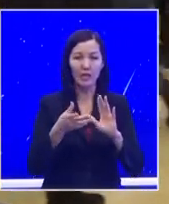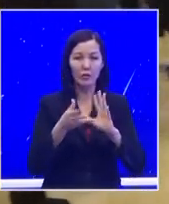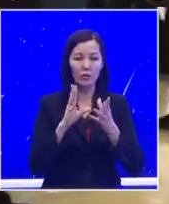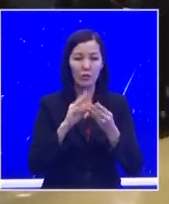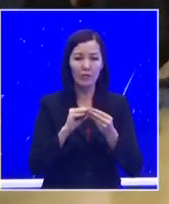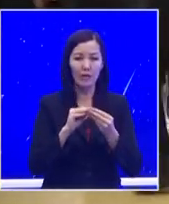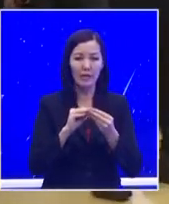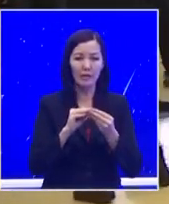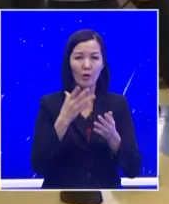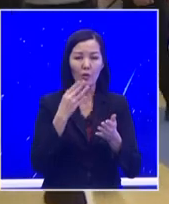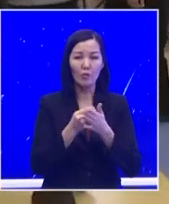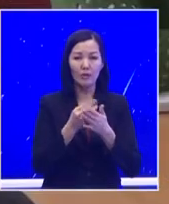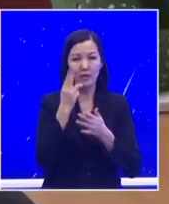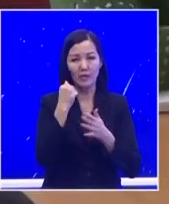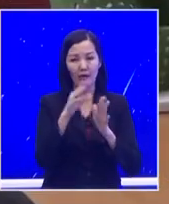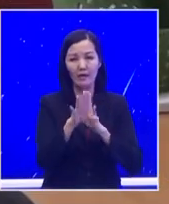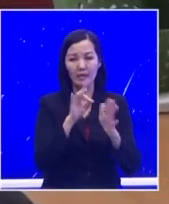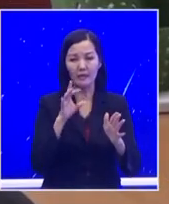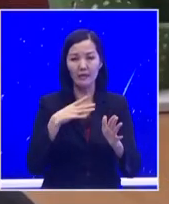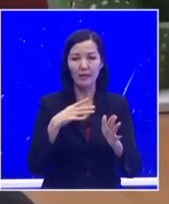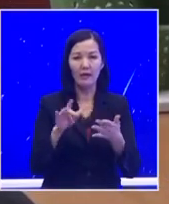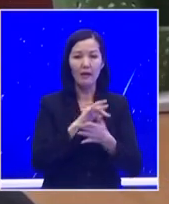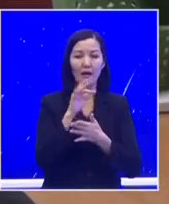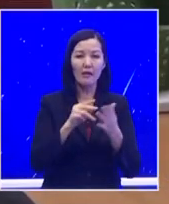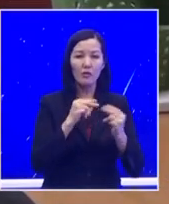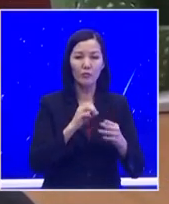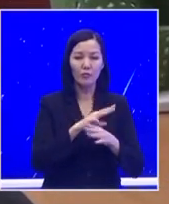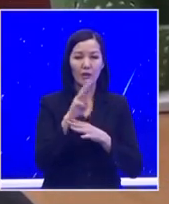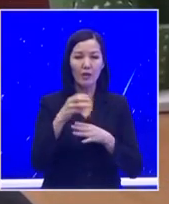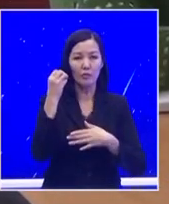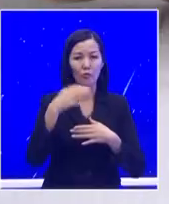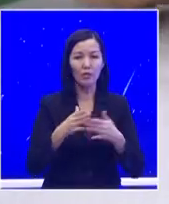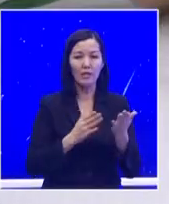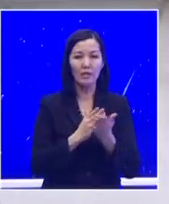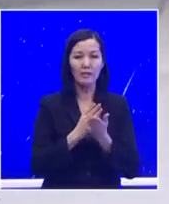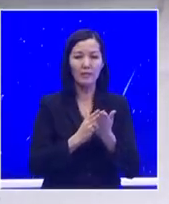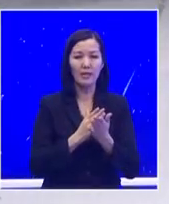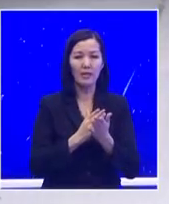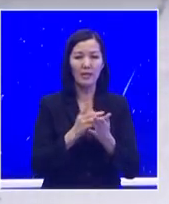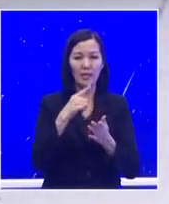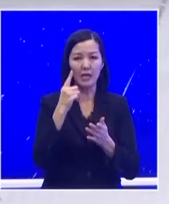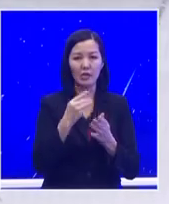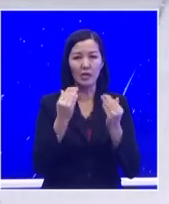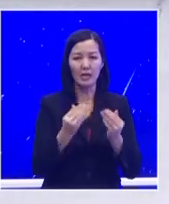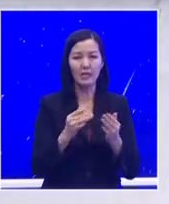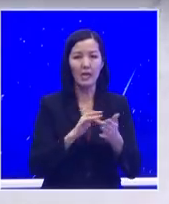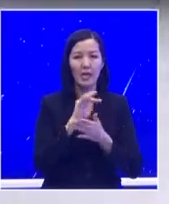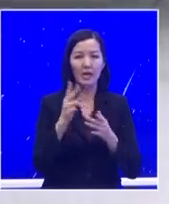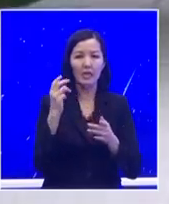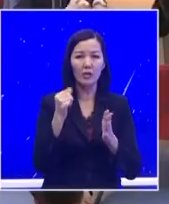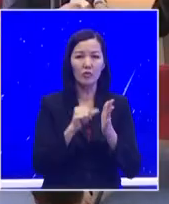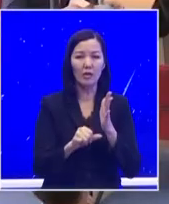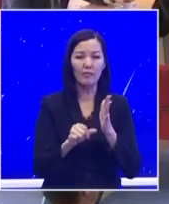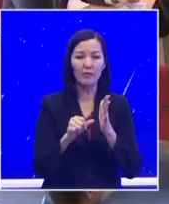жастар түйіндемелерін таратып, өздеріне ыңғайлысын таңдады. Қалалық жұмыспен қамту орталығы қызметкерлерінің ақпарынша, қазір